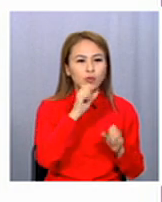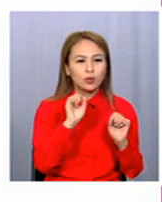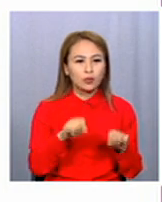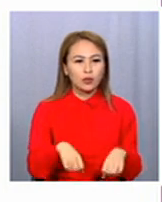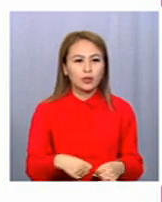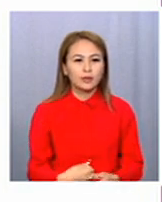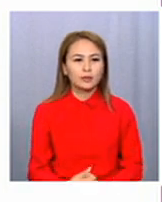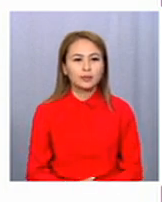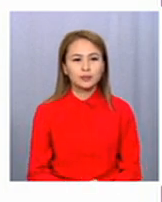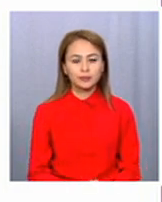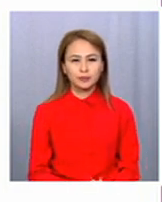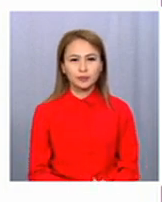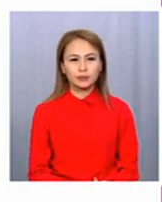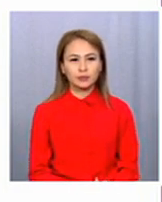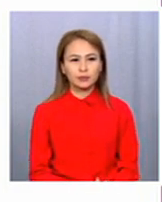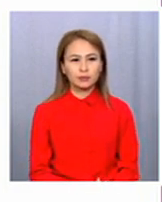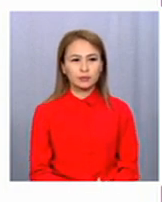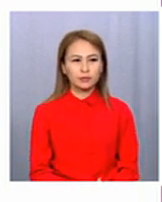үнемдеуге болады?